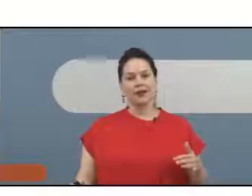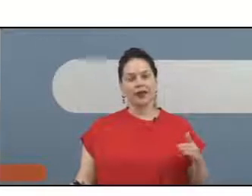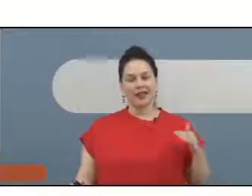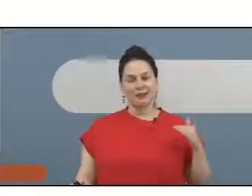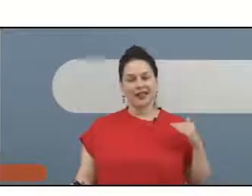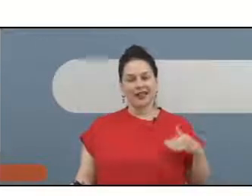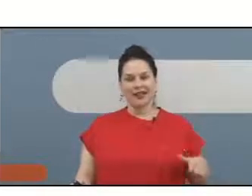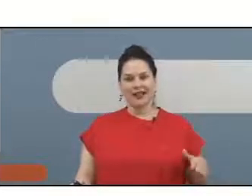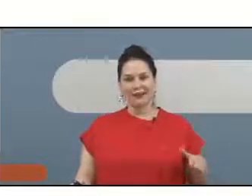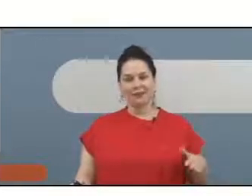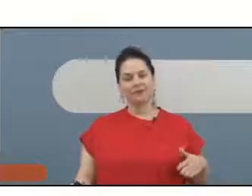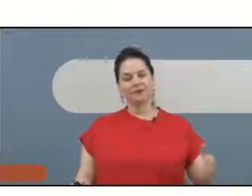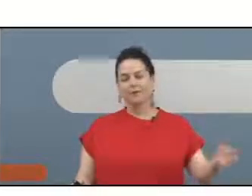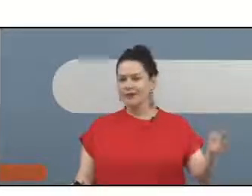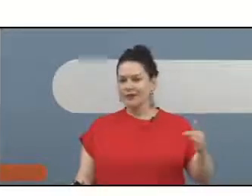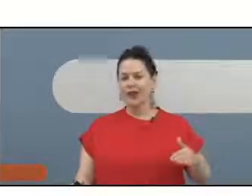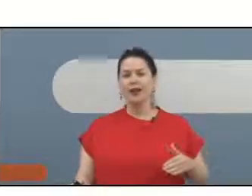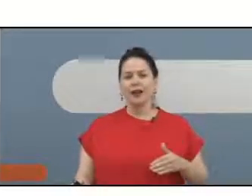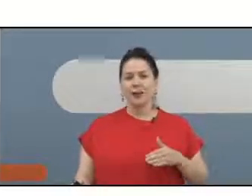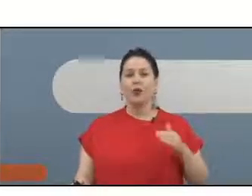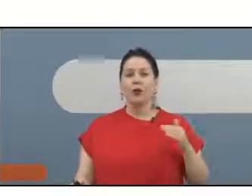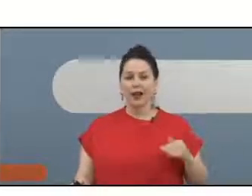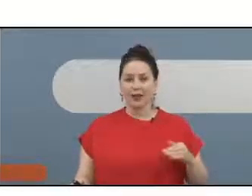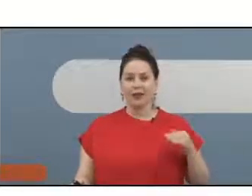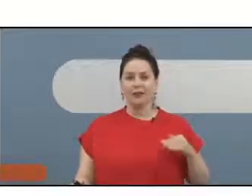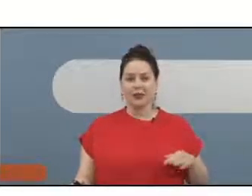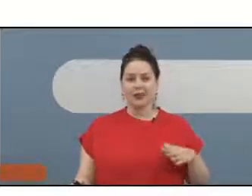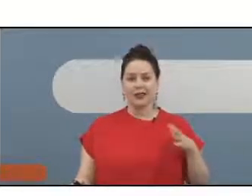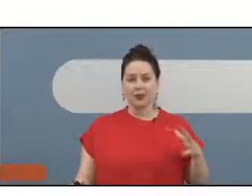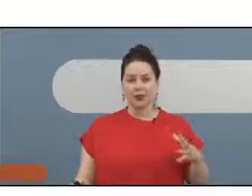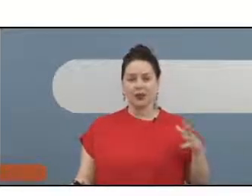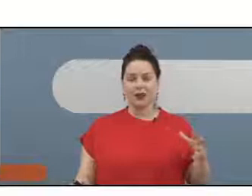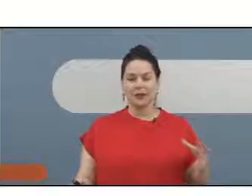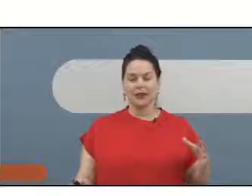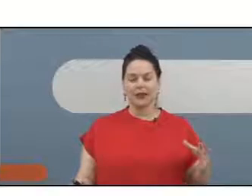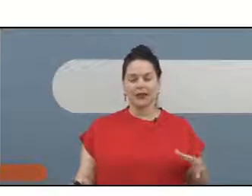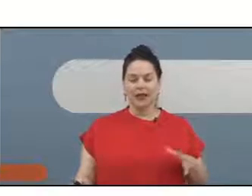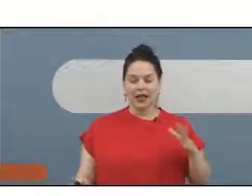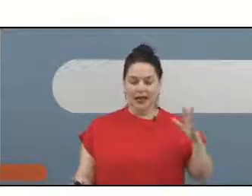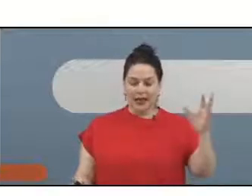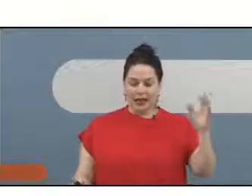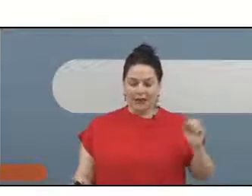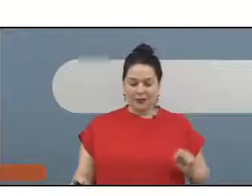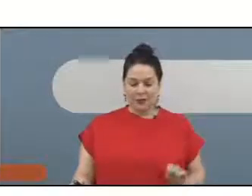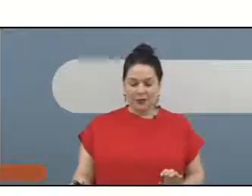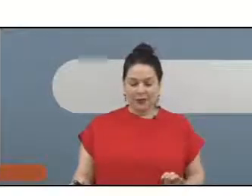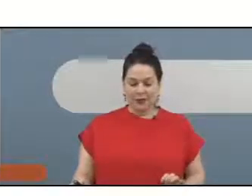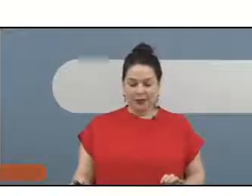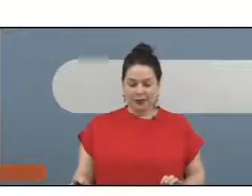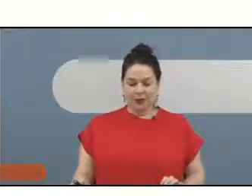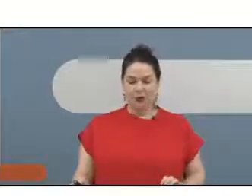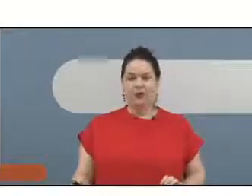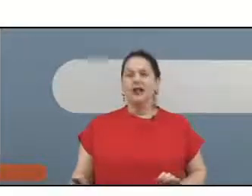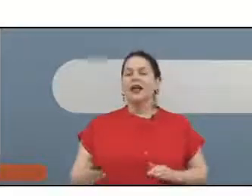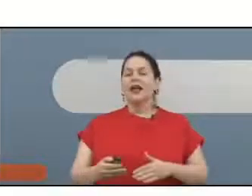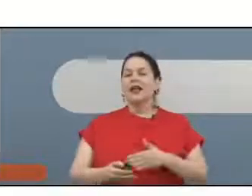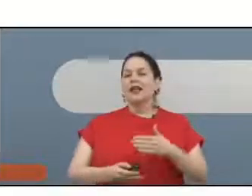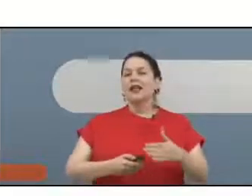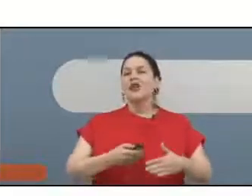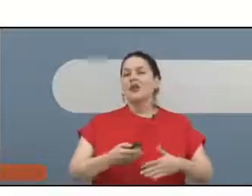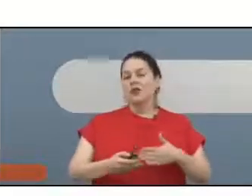המינוטאור בהצלחה. אחר כך גם בורח מהמבוך הזה העצום, מהלבירינט, וממשיך